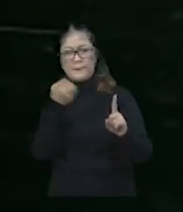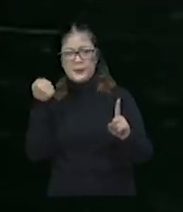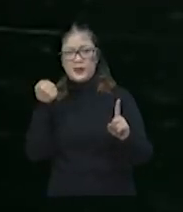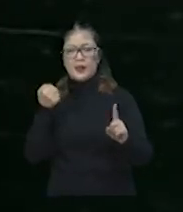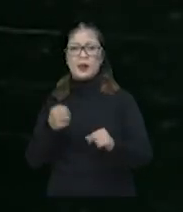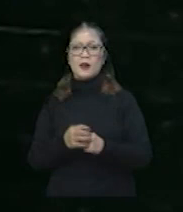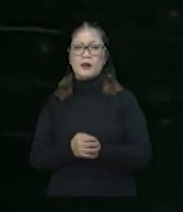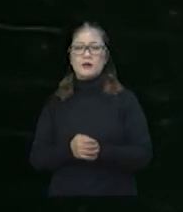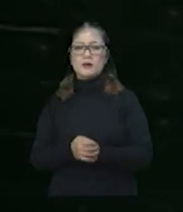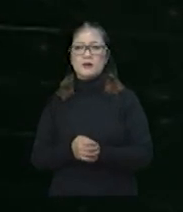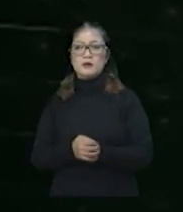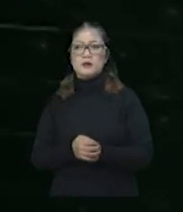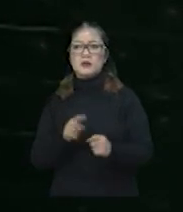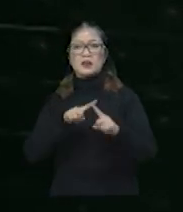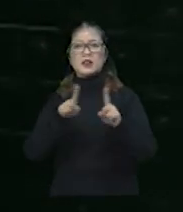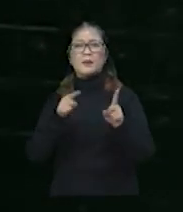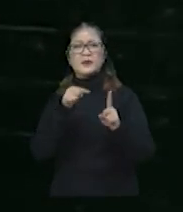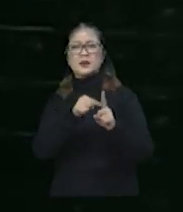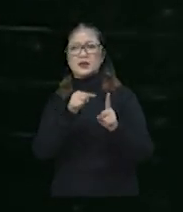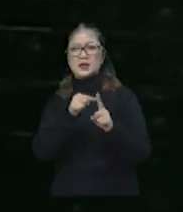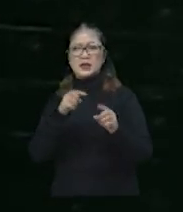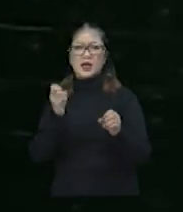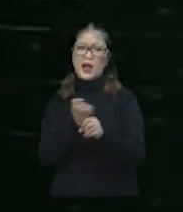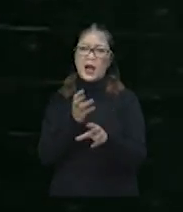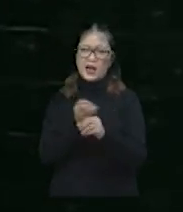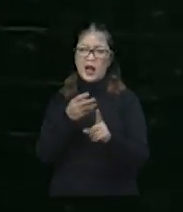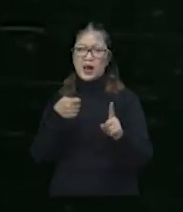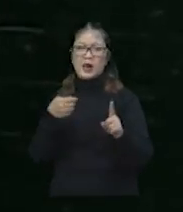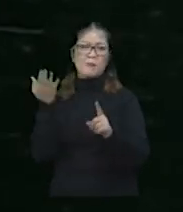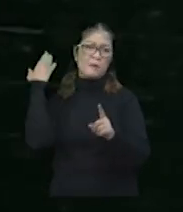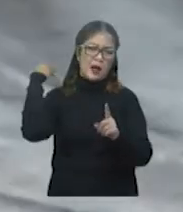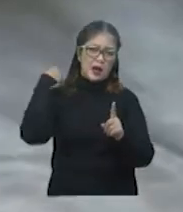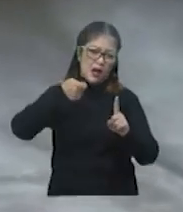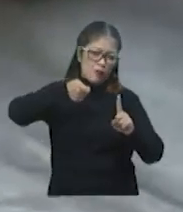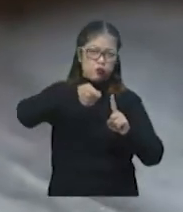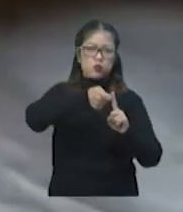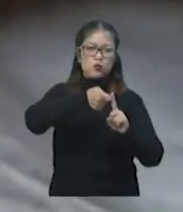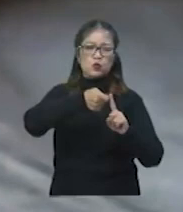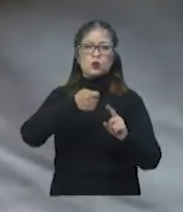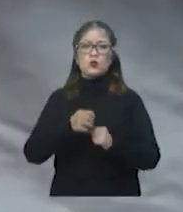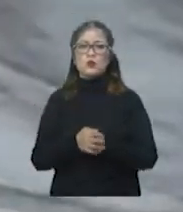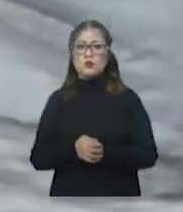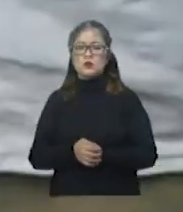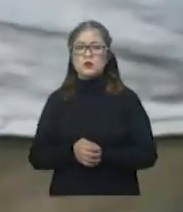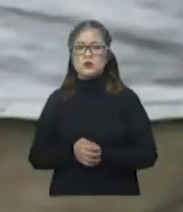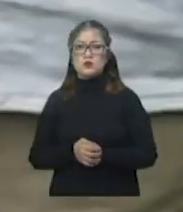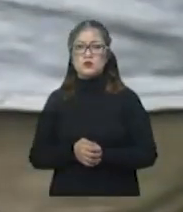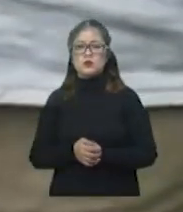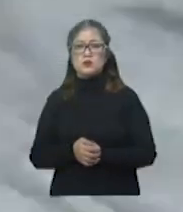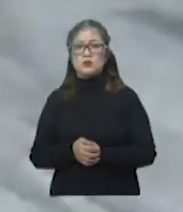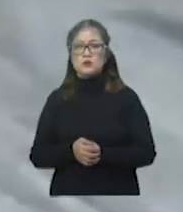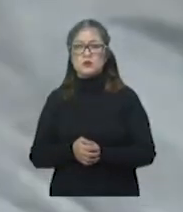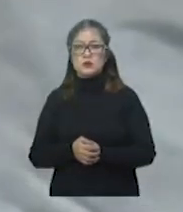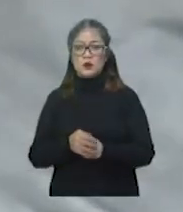upaya Ical gagal. Ical kemudian menusuk korban pada bagian punggung dengan pisau sangkur yang telah ia siapkan sebelumnya. Korban akhirnya meninggal